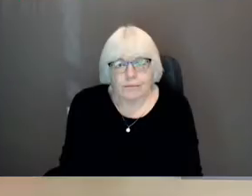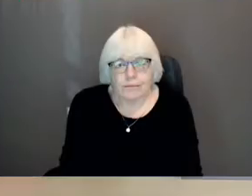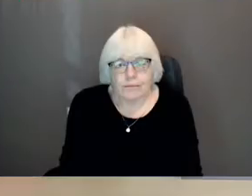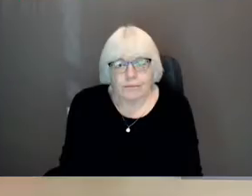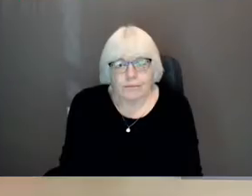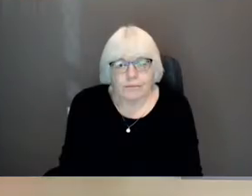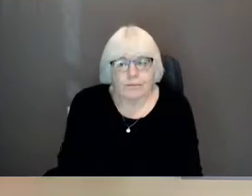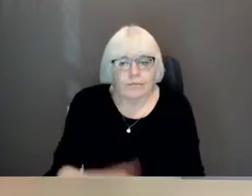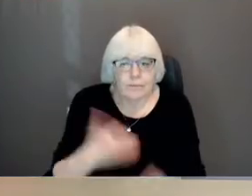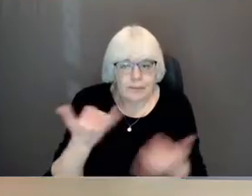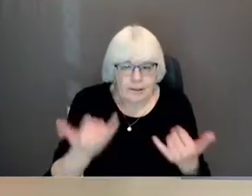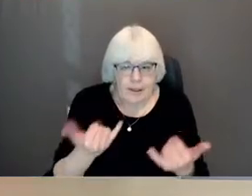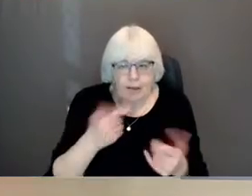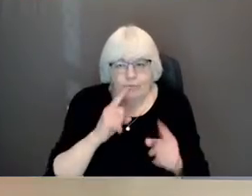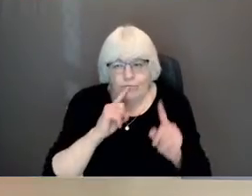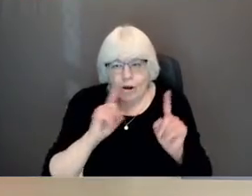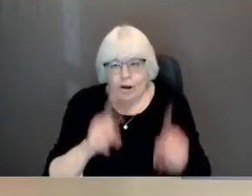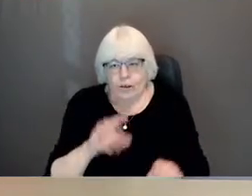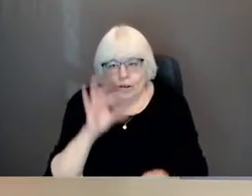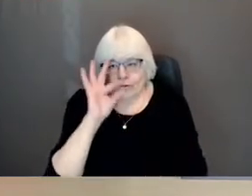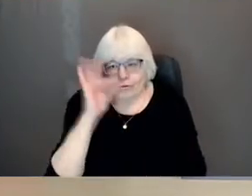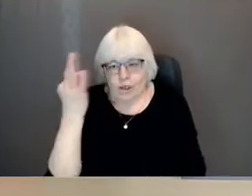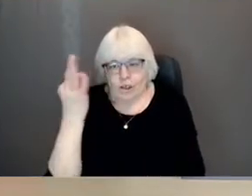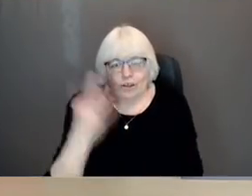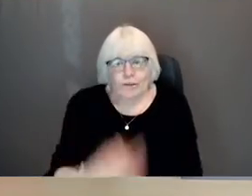question. Je pense que c'est à peu près